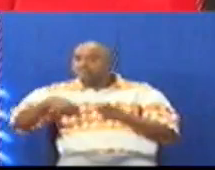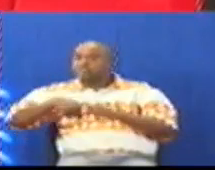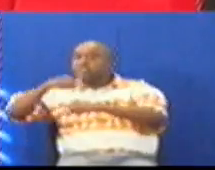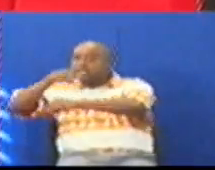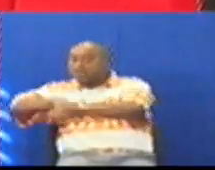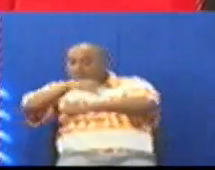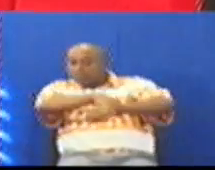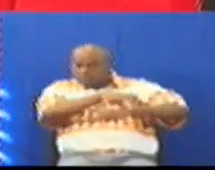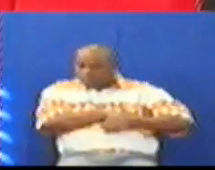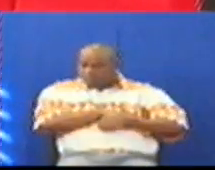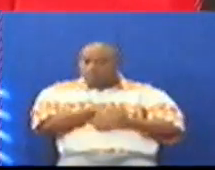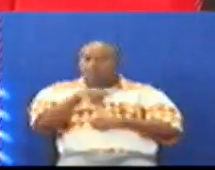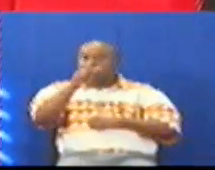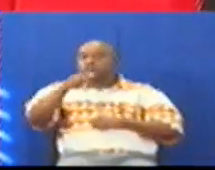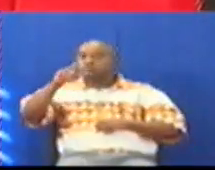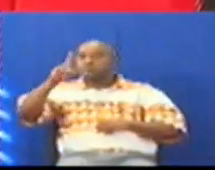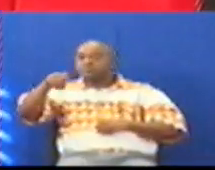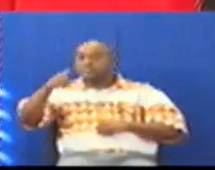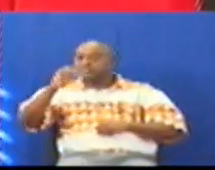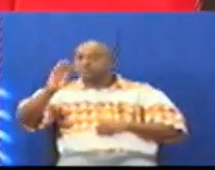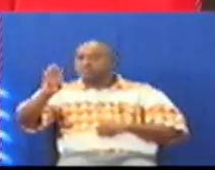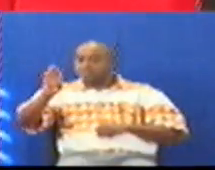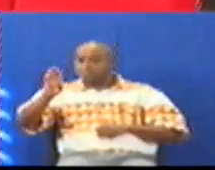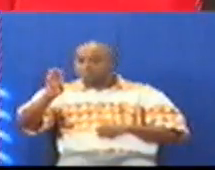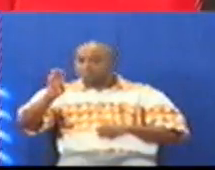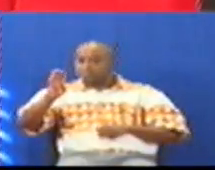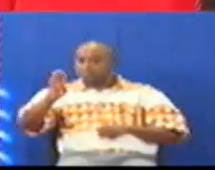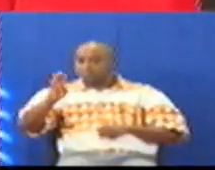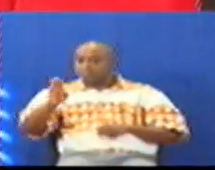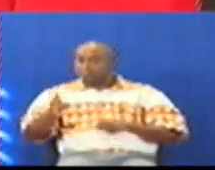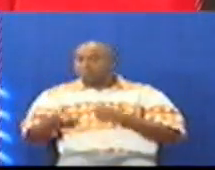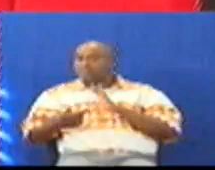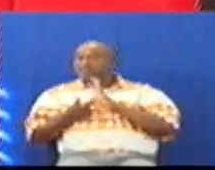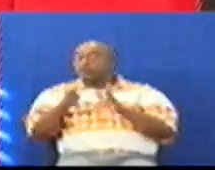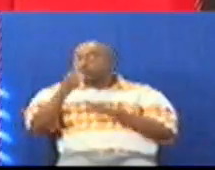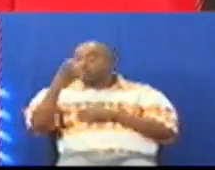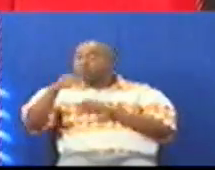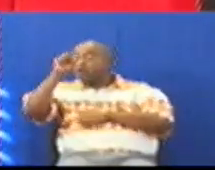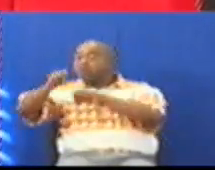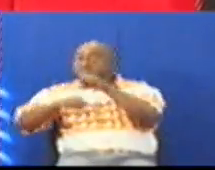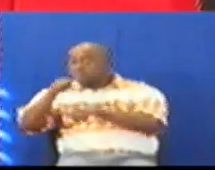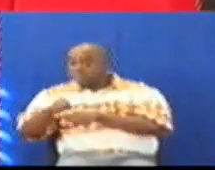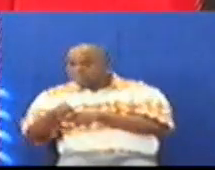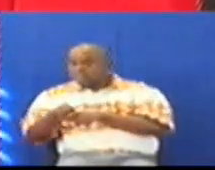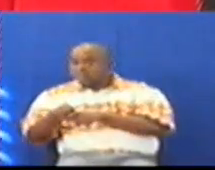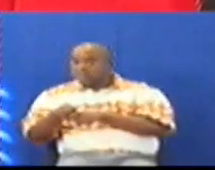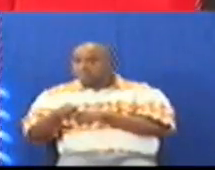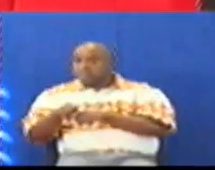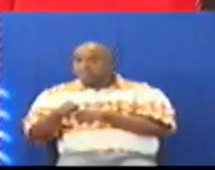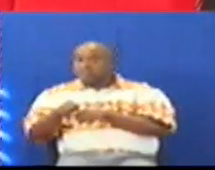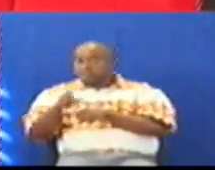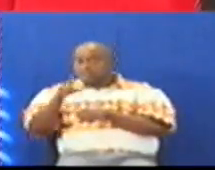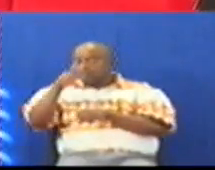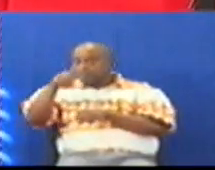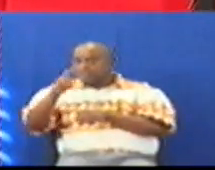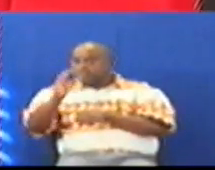TAKUKURU. Mtu kama ni mbunge wa jimbo katoa basikeli, katoa kitu chochote, TAKUKURU wamfuatilie.